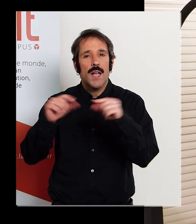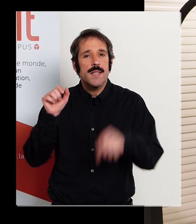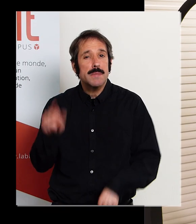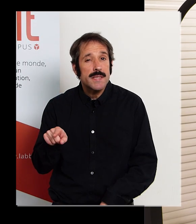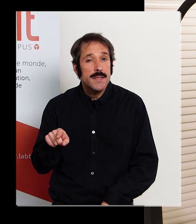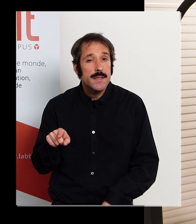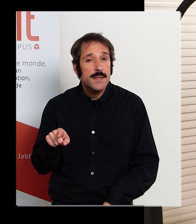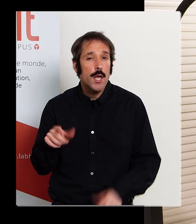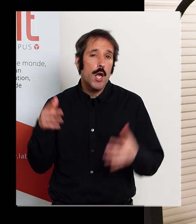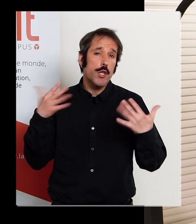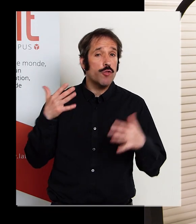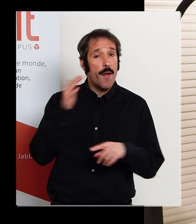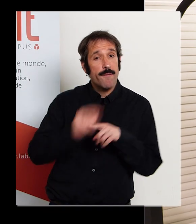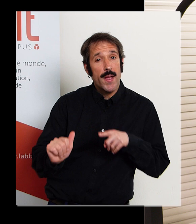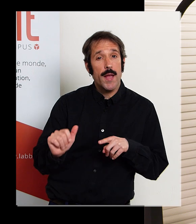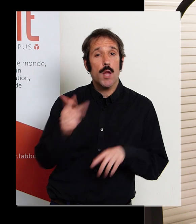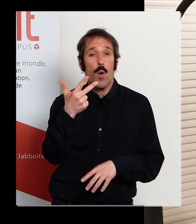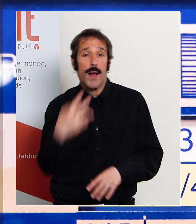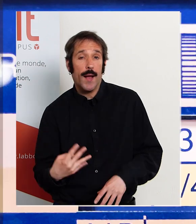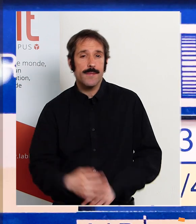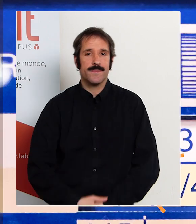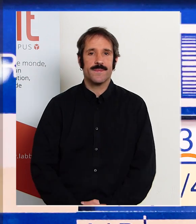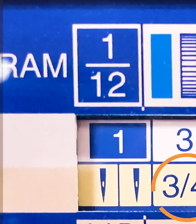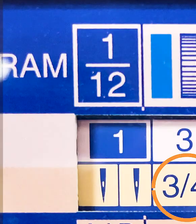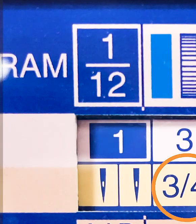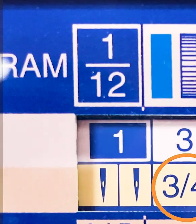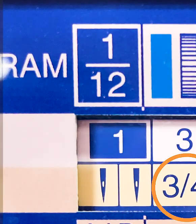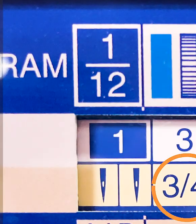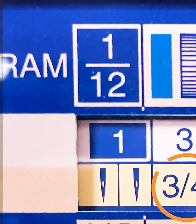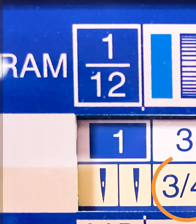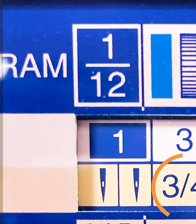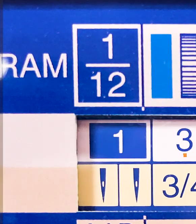Cette case-ci, nous l'avons déjà réalisée, la case 3/4.